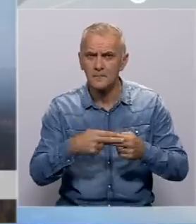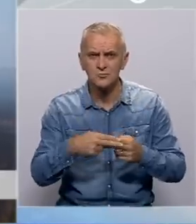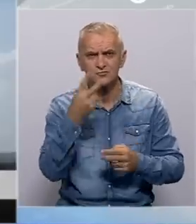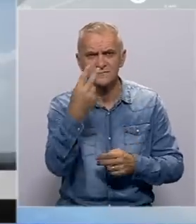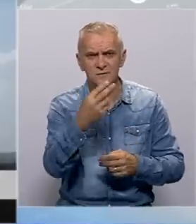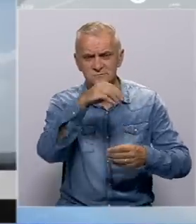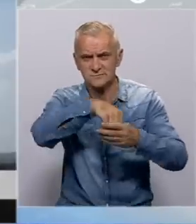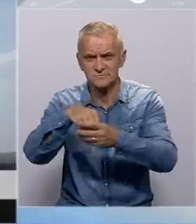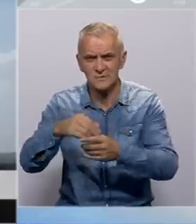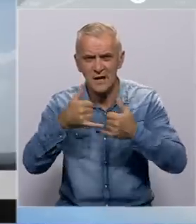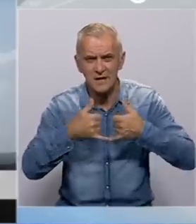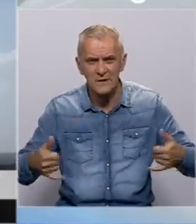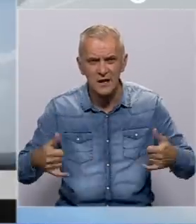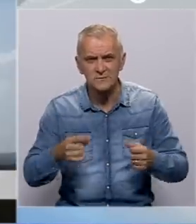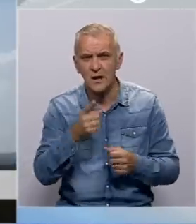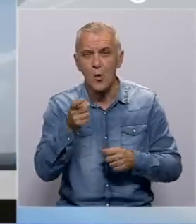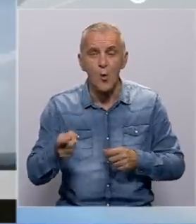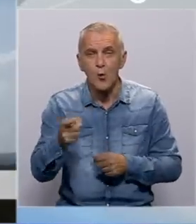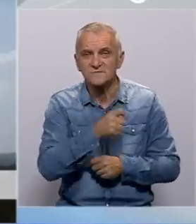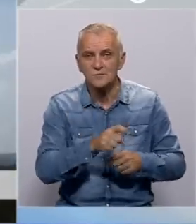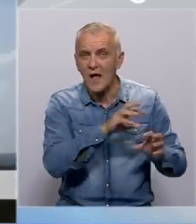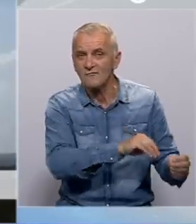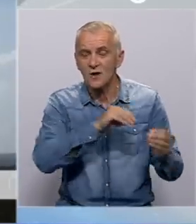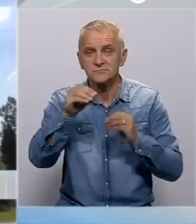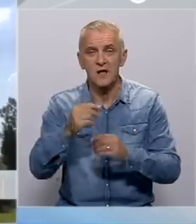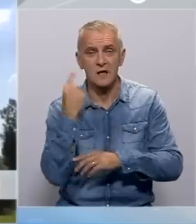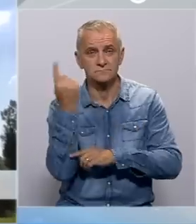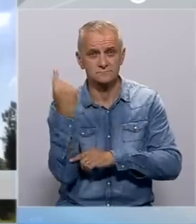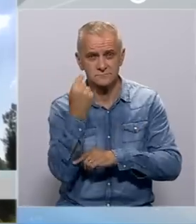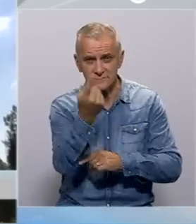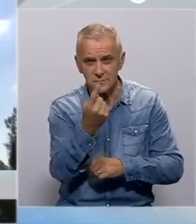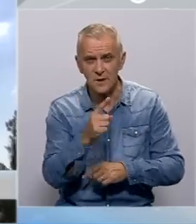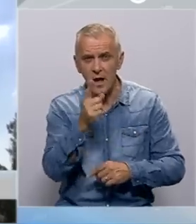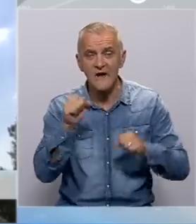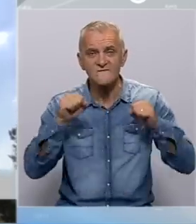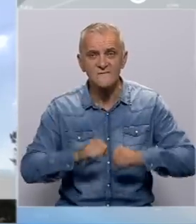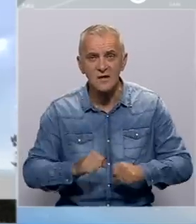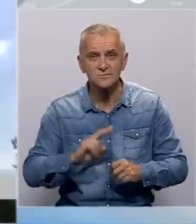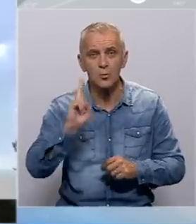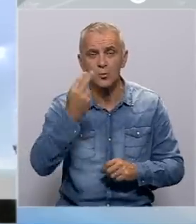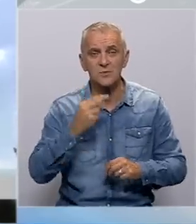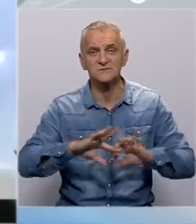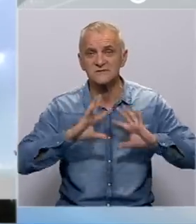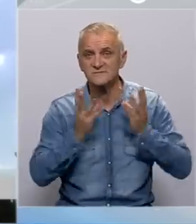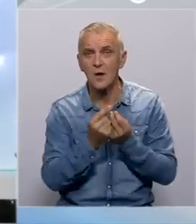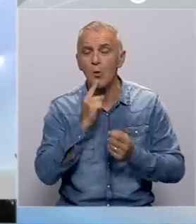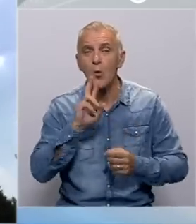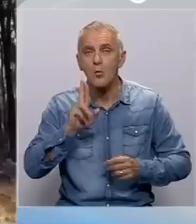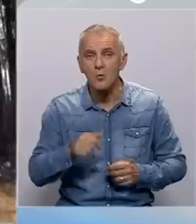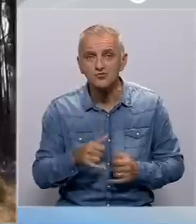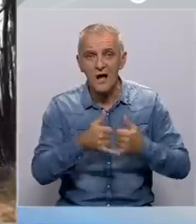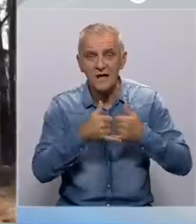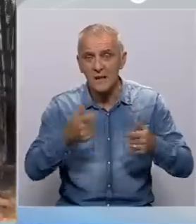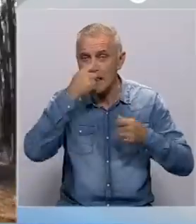mještana grada Yellowknife-a. Organizovane su evakuacije zračnim putem dok se vlasti pozivaju sve koji mogu da